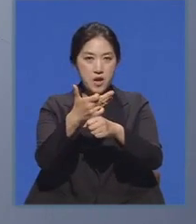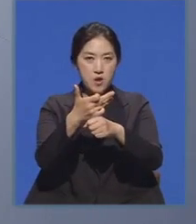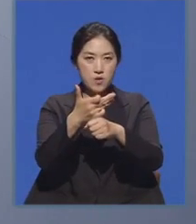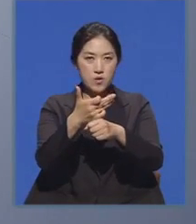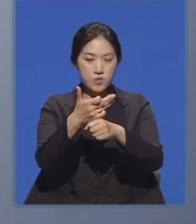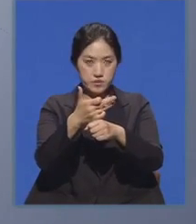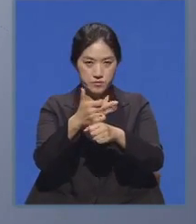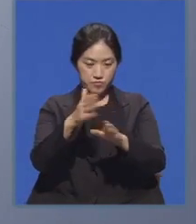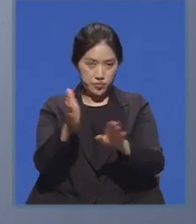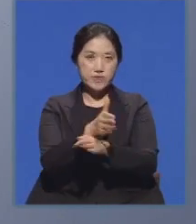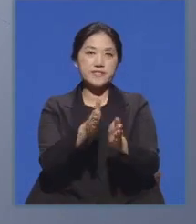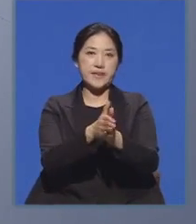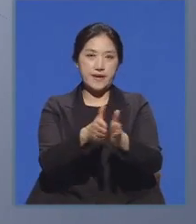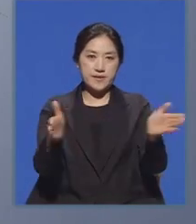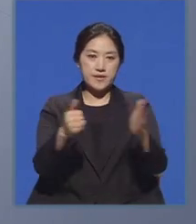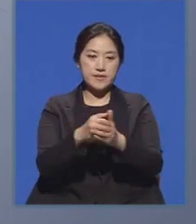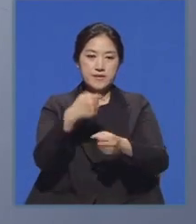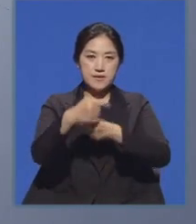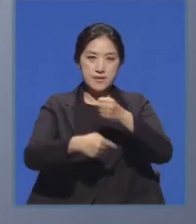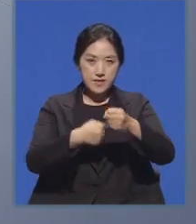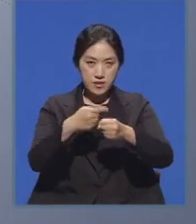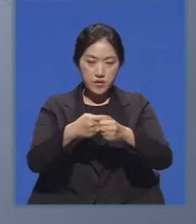2018년부터 시작해서 1년에